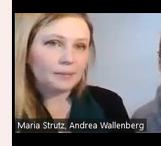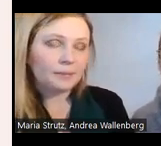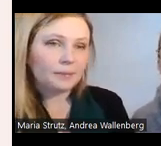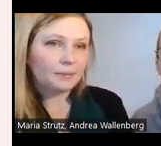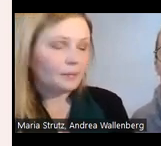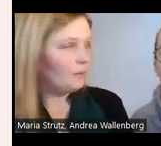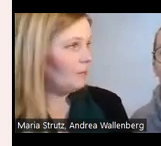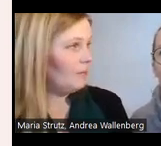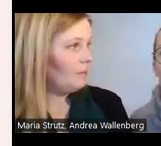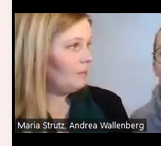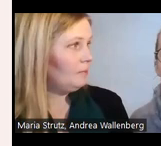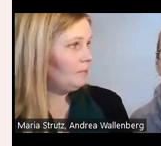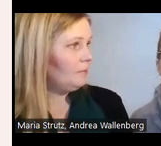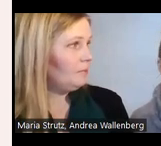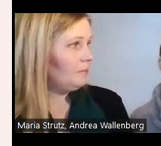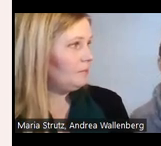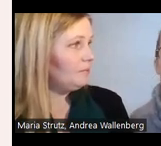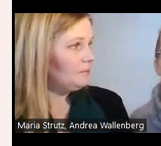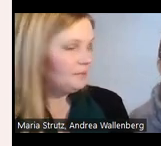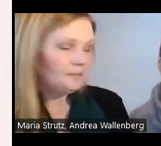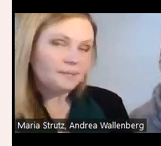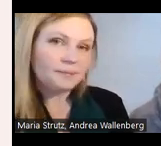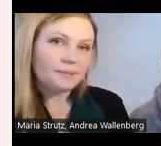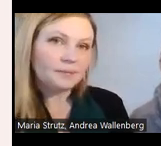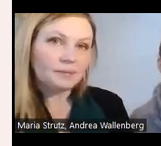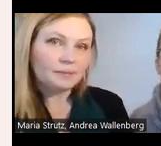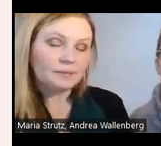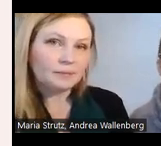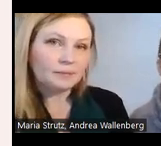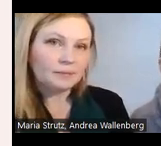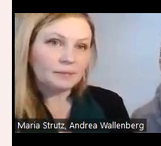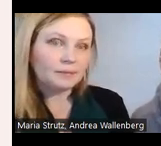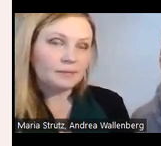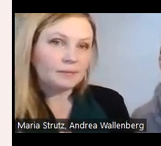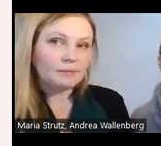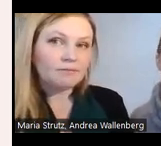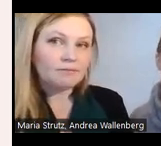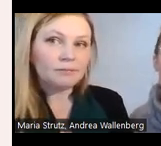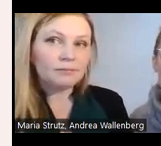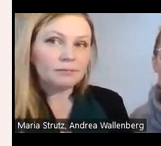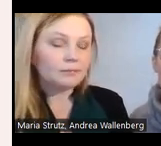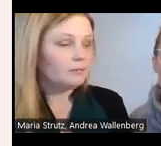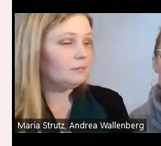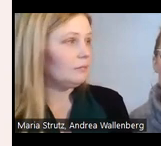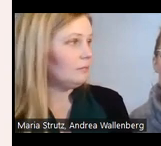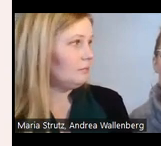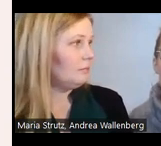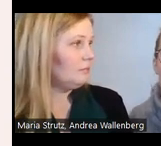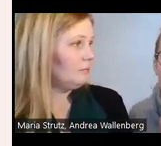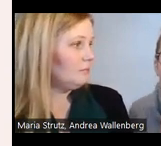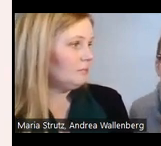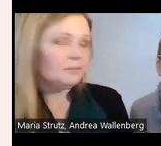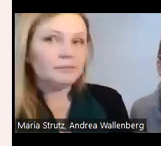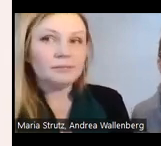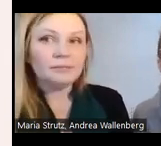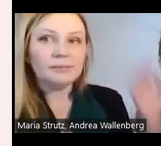nu. Då kanske vi inte behöver springa och hoppa och kasta snöboll, utan det kanske är bara några tecken man vill lyfta fram. Mm.